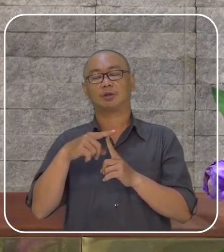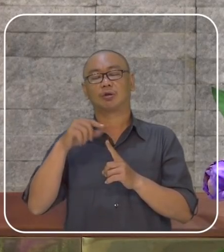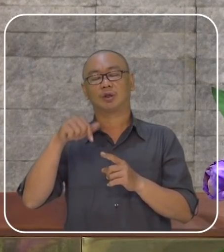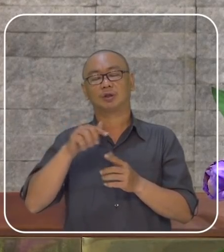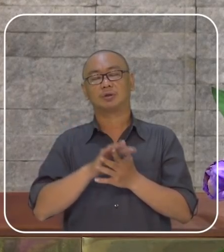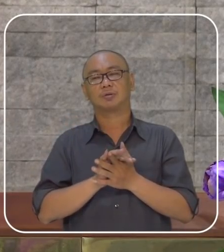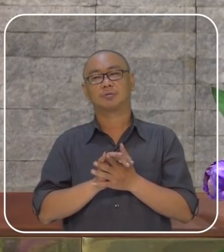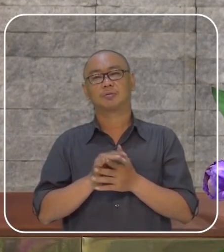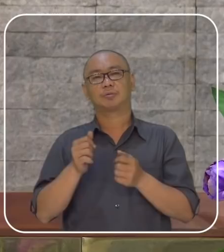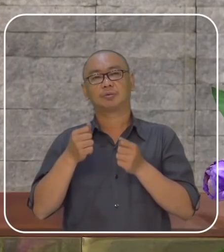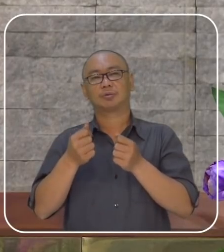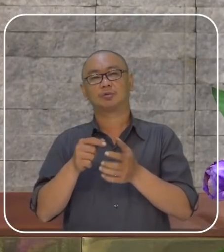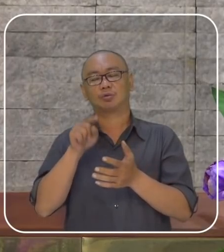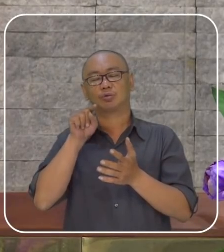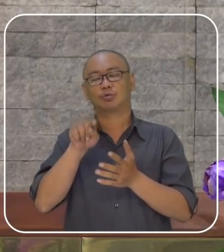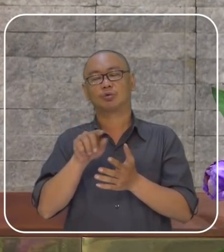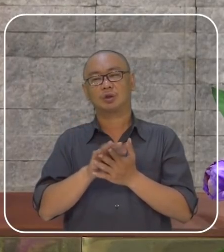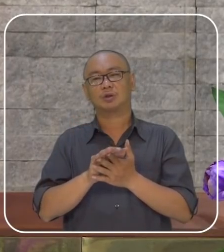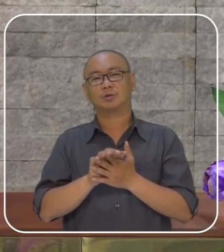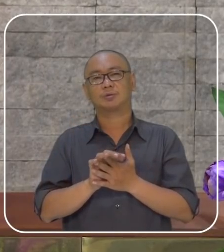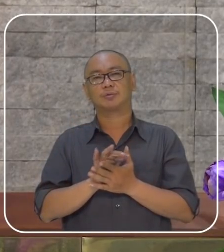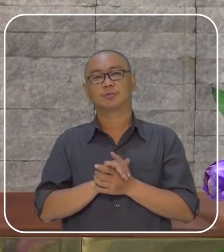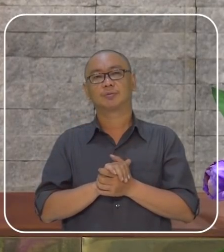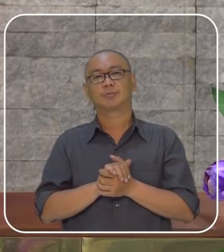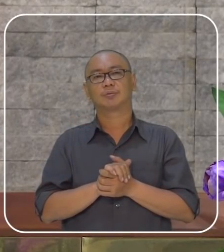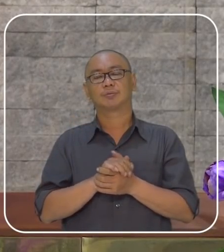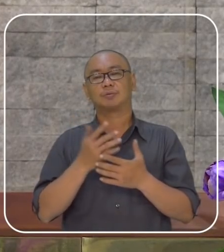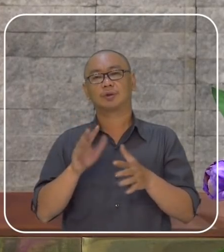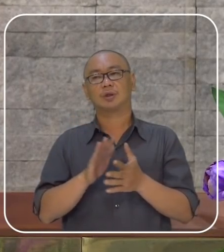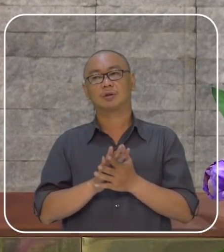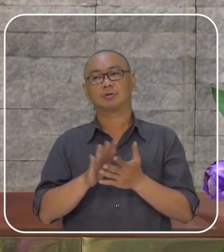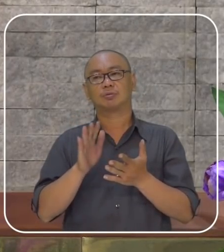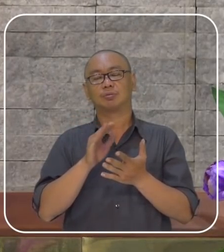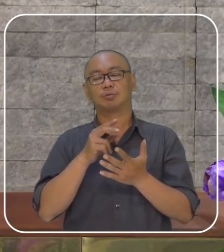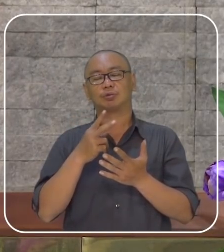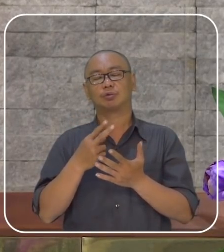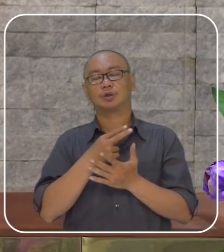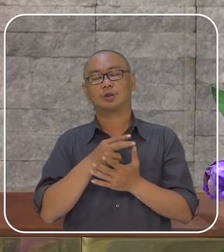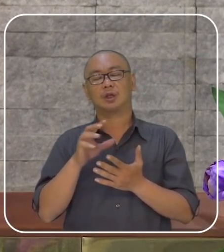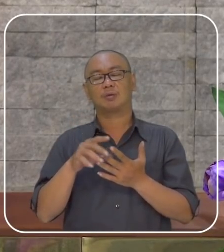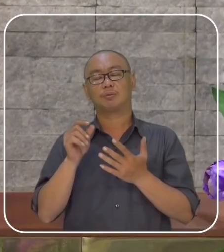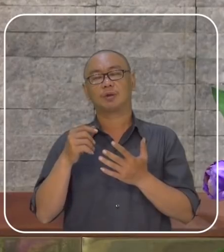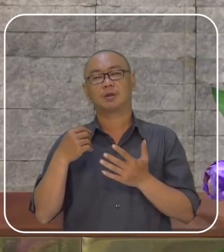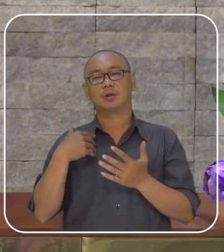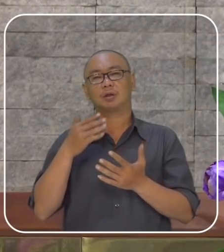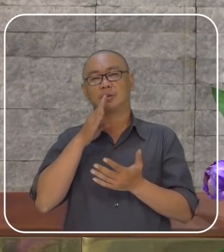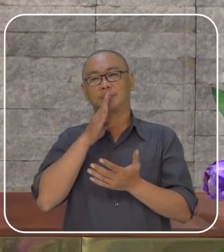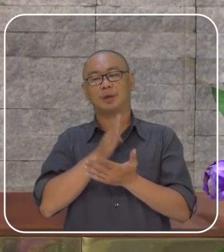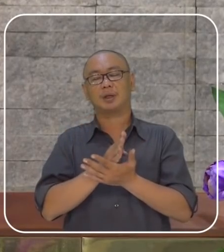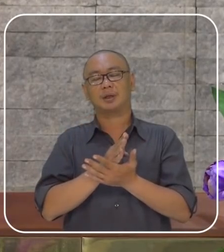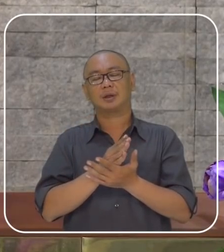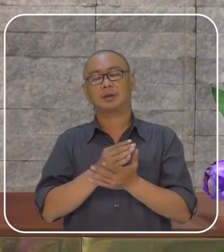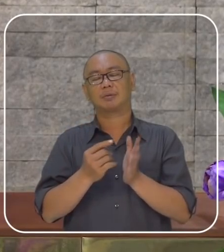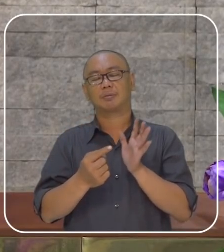dan dengan demikian Engkau menunjukkan segala sesuatu agar keputusan-keputusan yang diambil adalah tepat demi